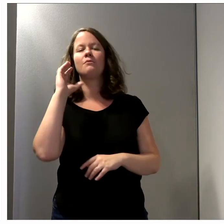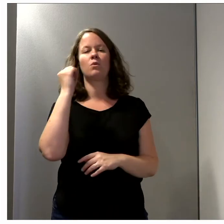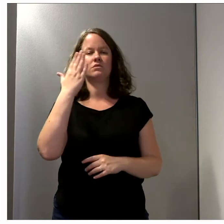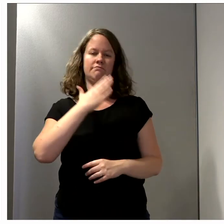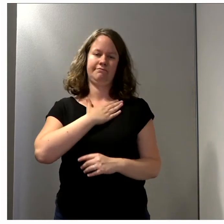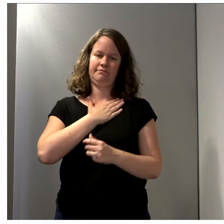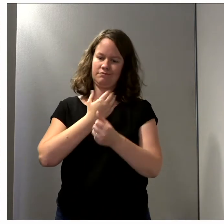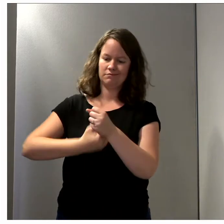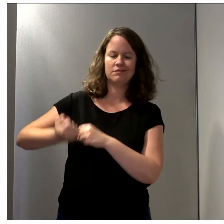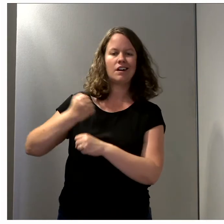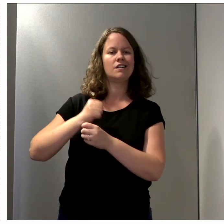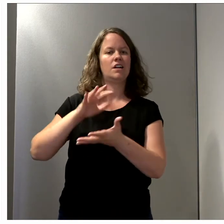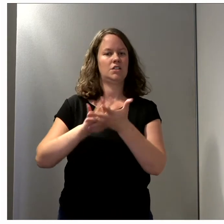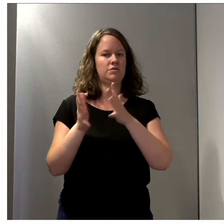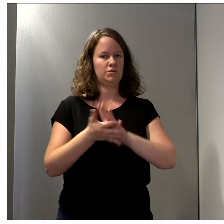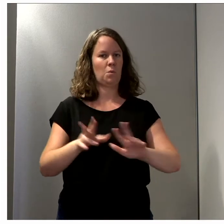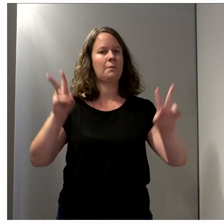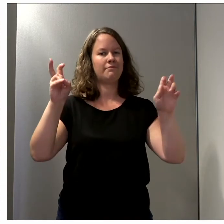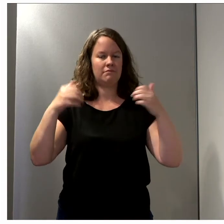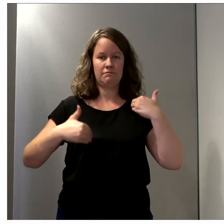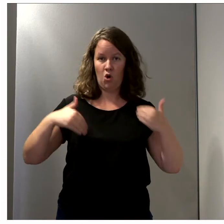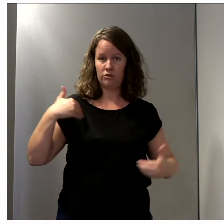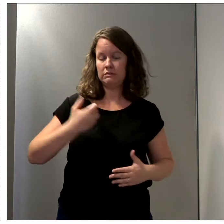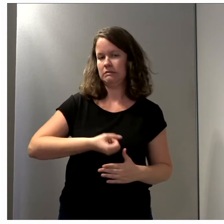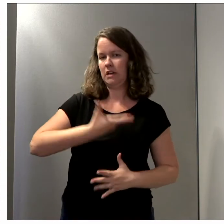créé l'association Handiarmix.